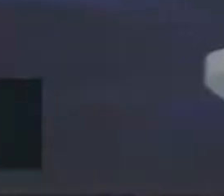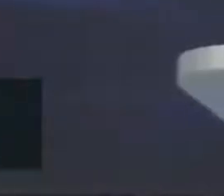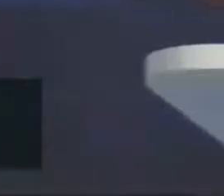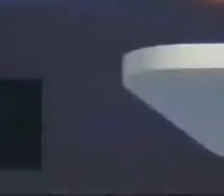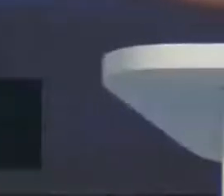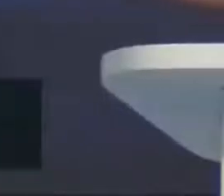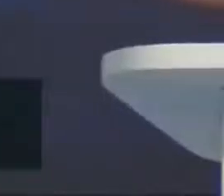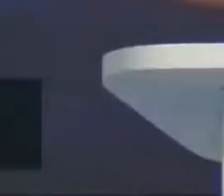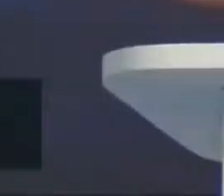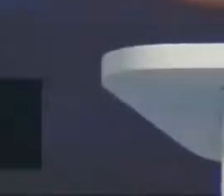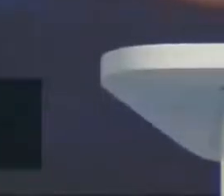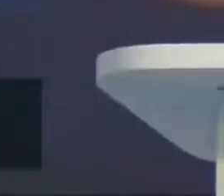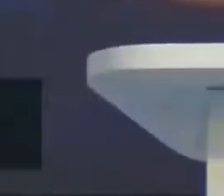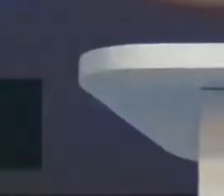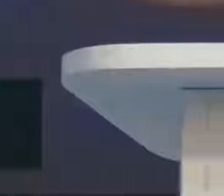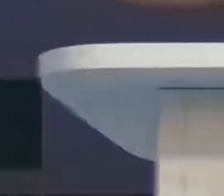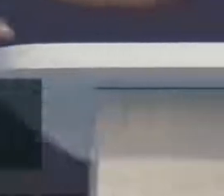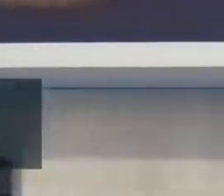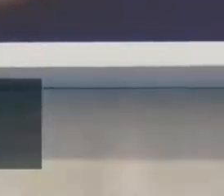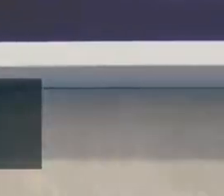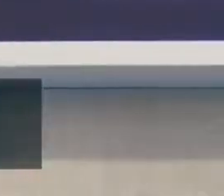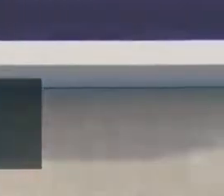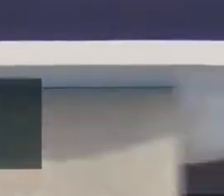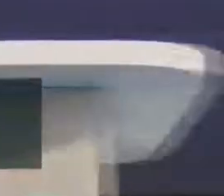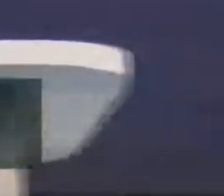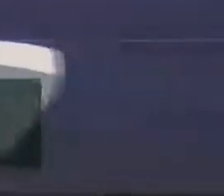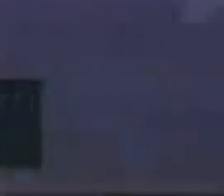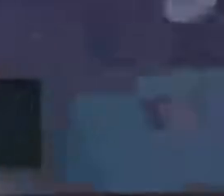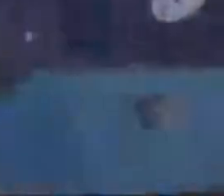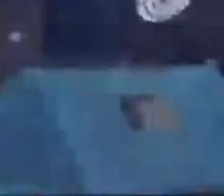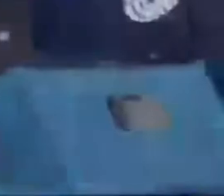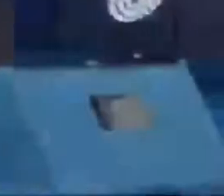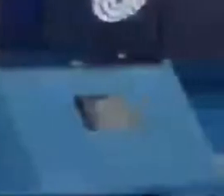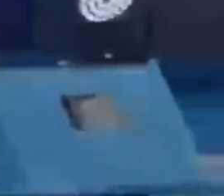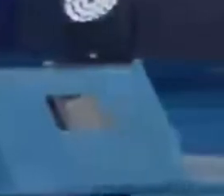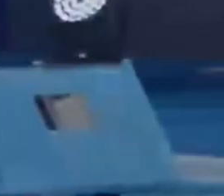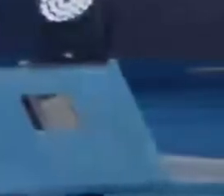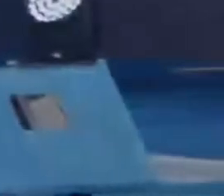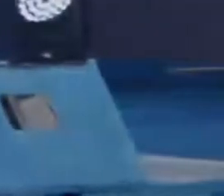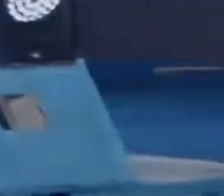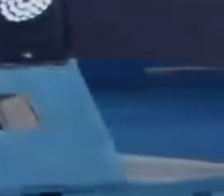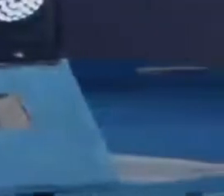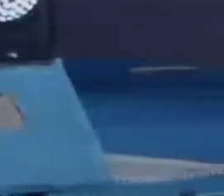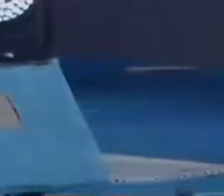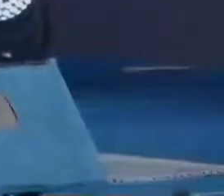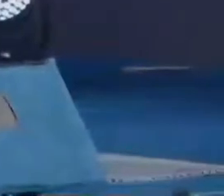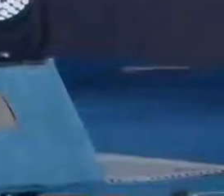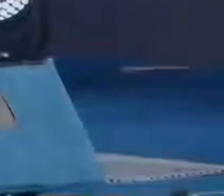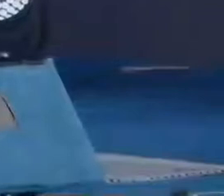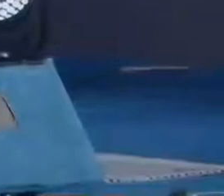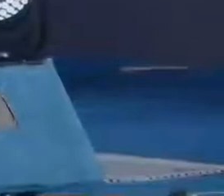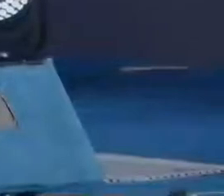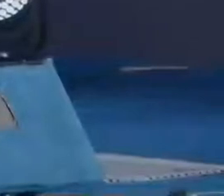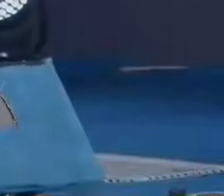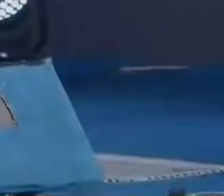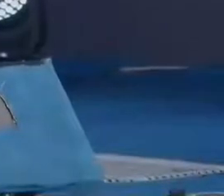tu comprends, quand Josué en ce moment avait plus de 80 ans, son collègue Caleb a